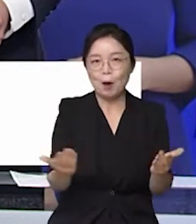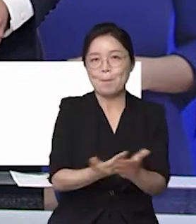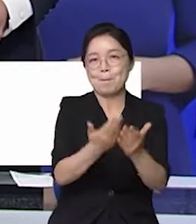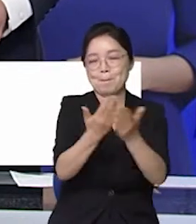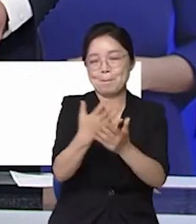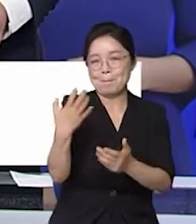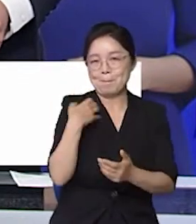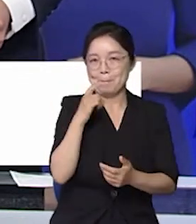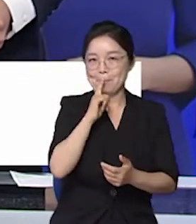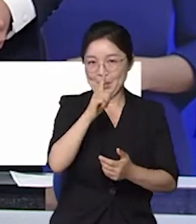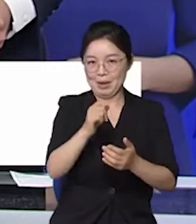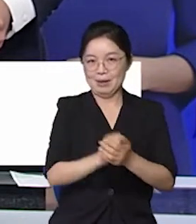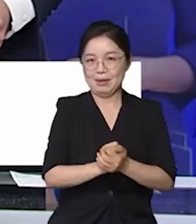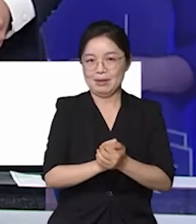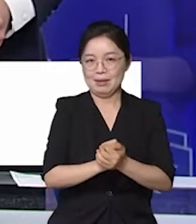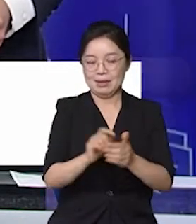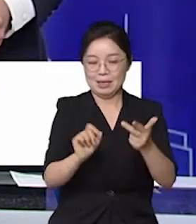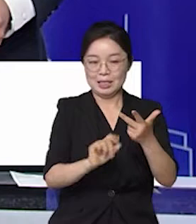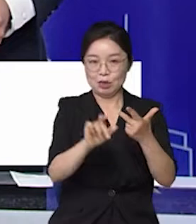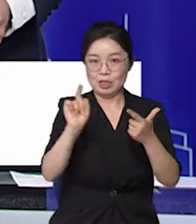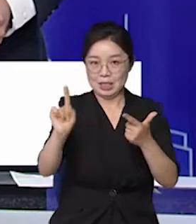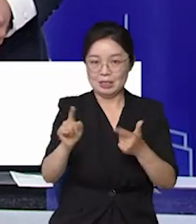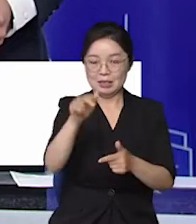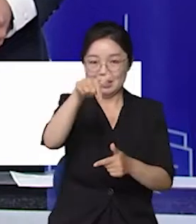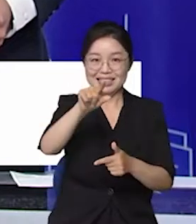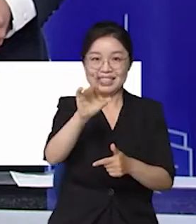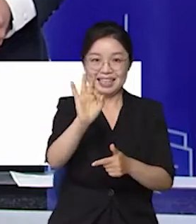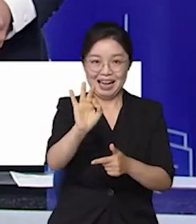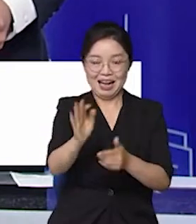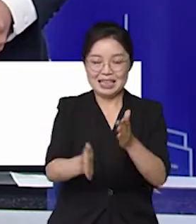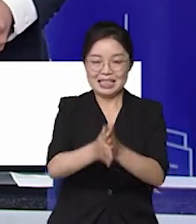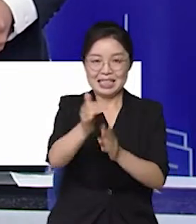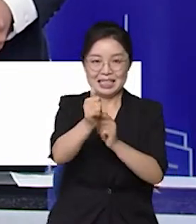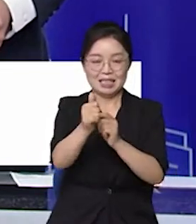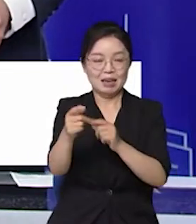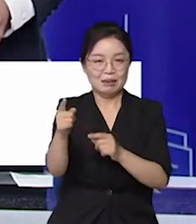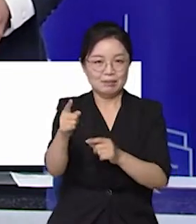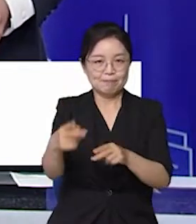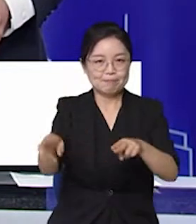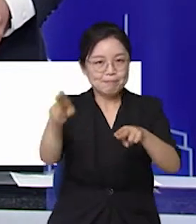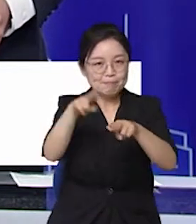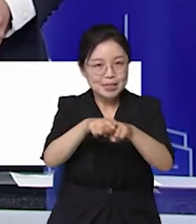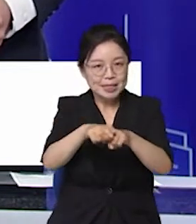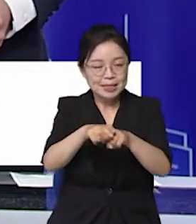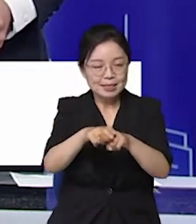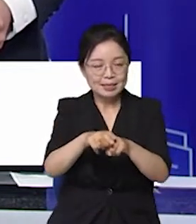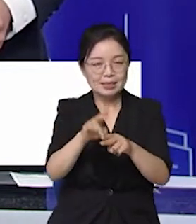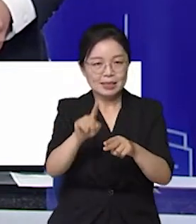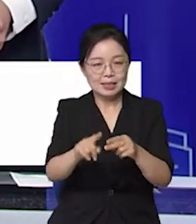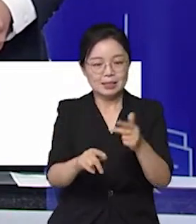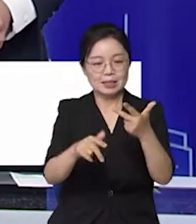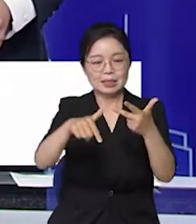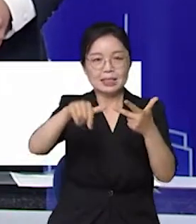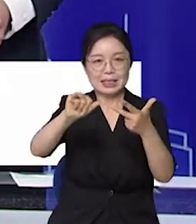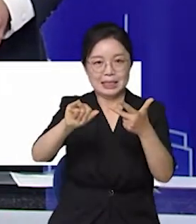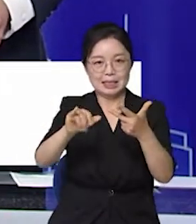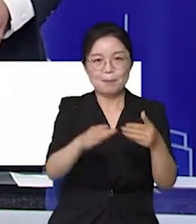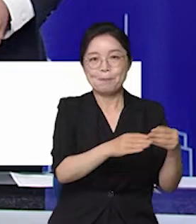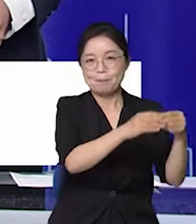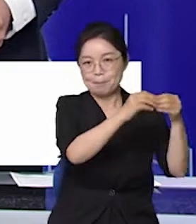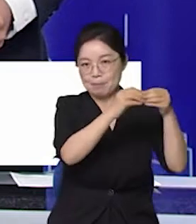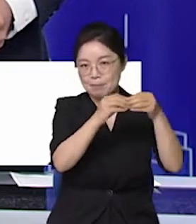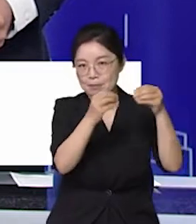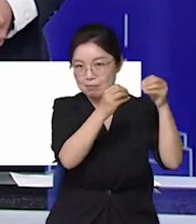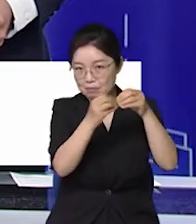예고했습니다. 다음 달 1일 출범을 앞둔 강기정 광주광역시장 당선인에겐 민선 7기의 성과를 바탕으로 한 중단 없는